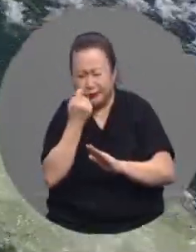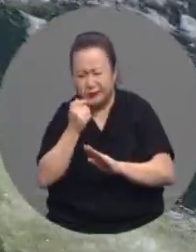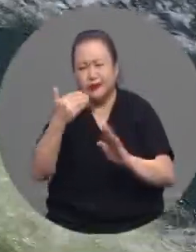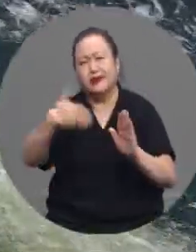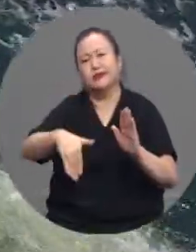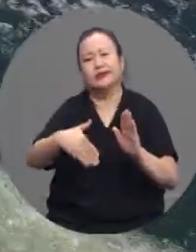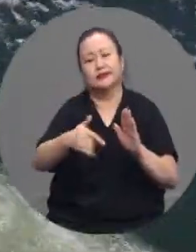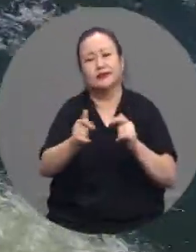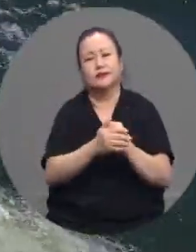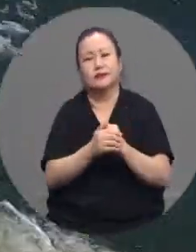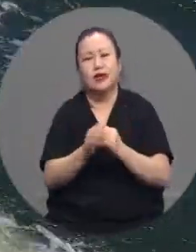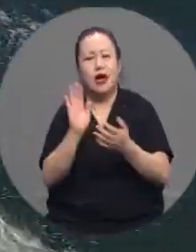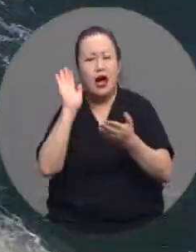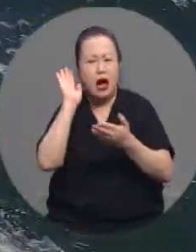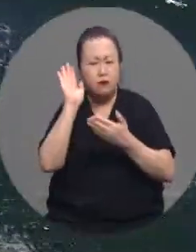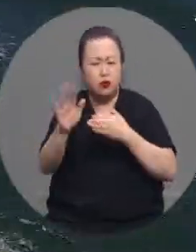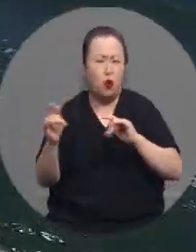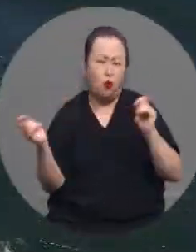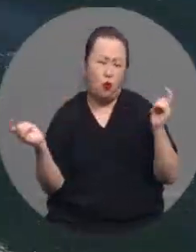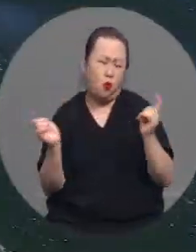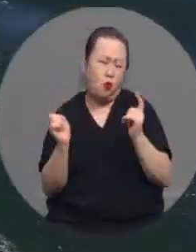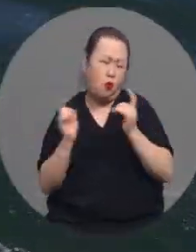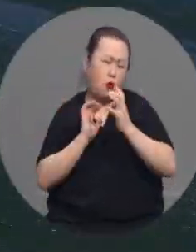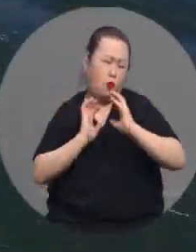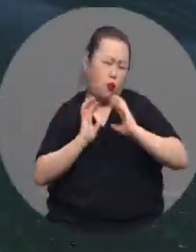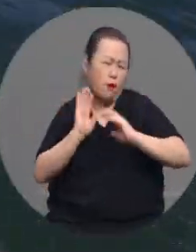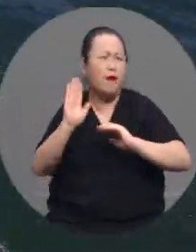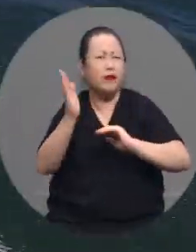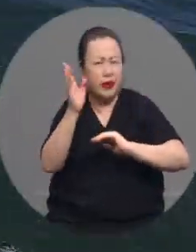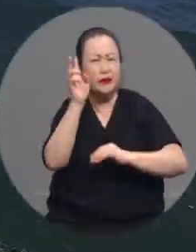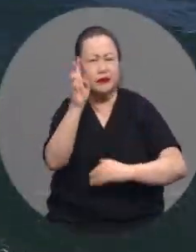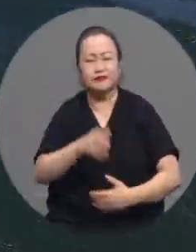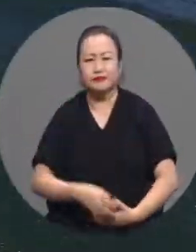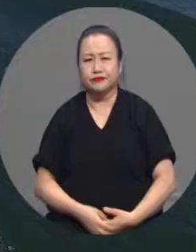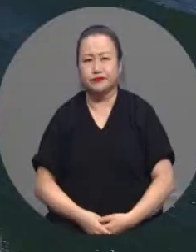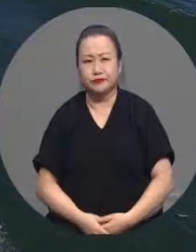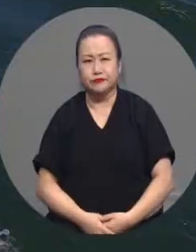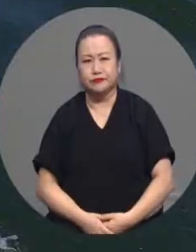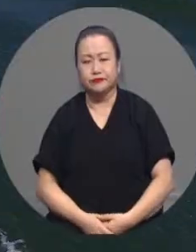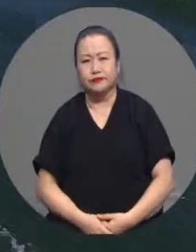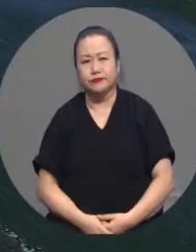상황. 공방은 앞으로 계속될 것으로 보입니다. MBC 뉴스 조민입니다.